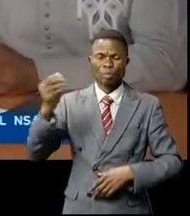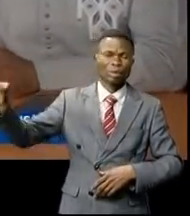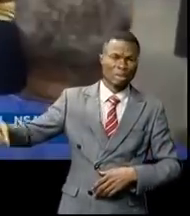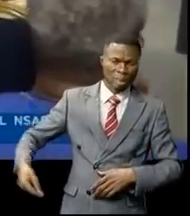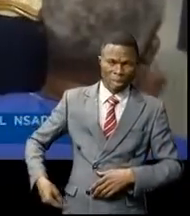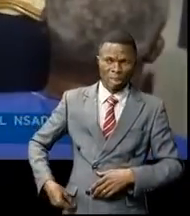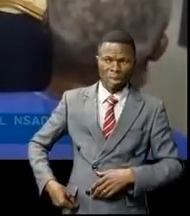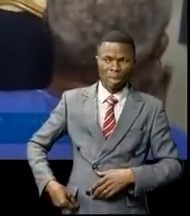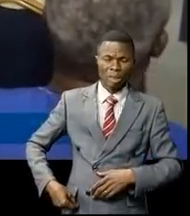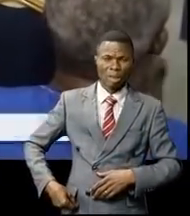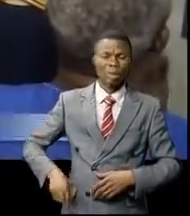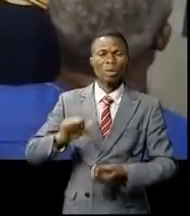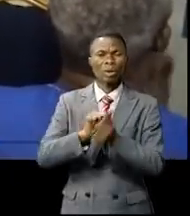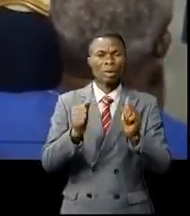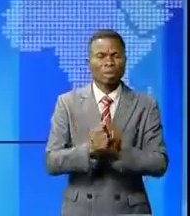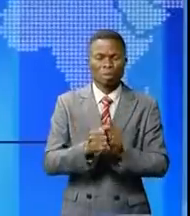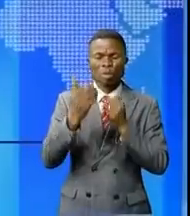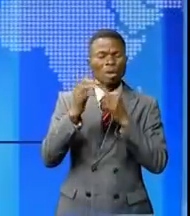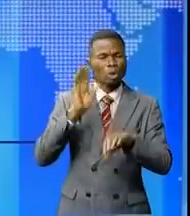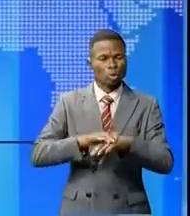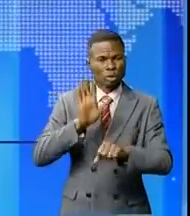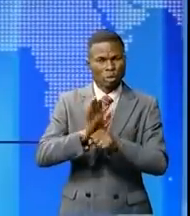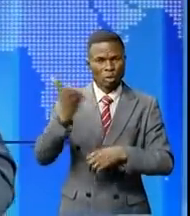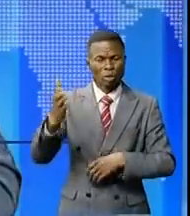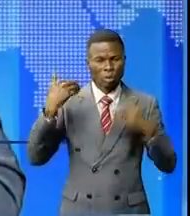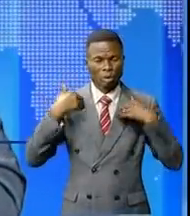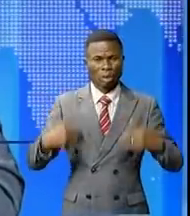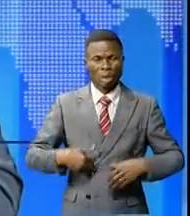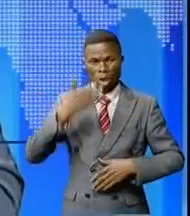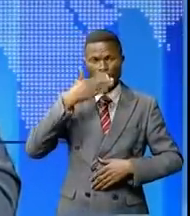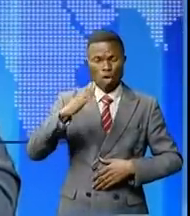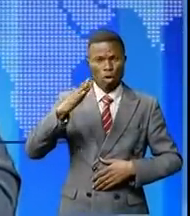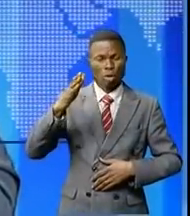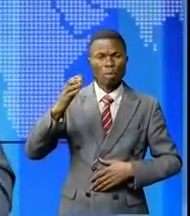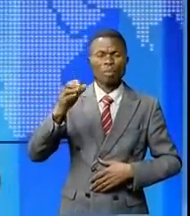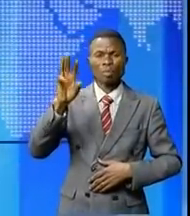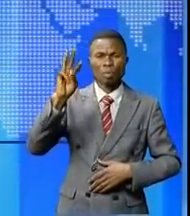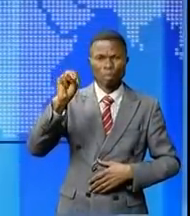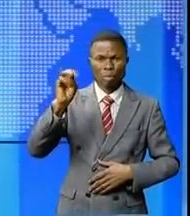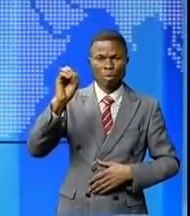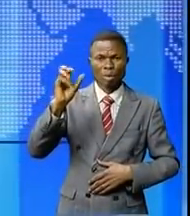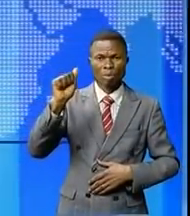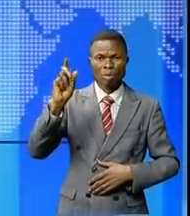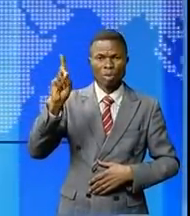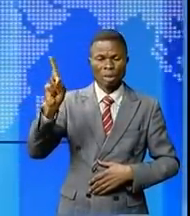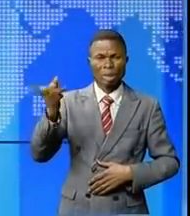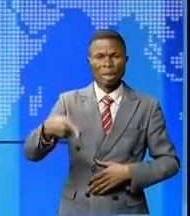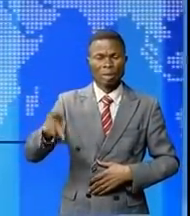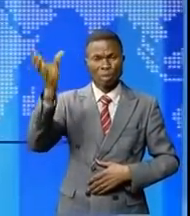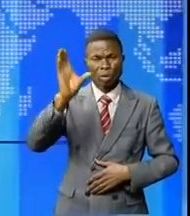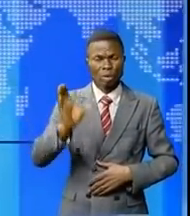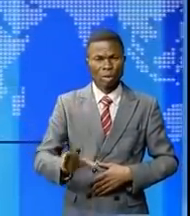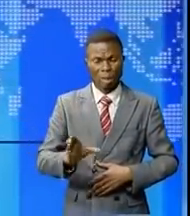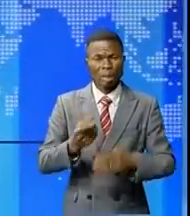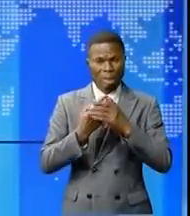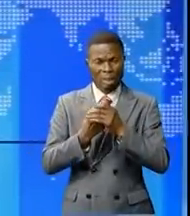qui sont des populations vulnérables et toujours où l'hôpital de référence de muanda dans la province du congo centrale est dans un